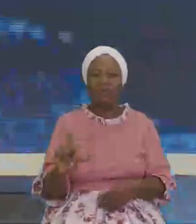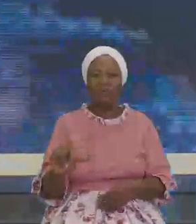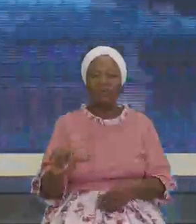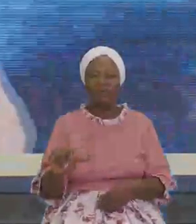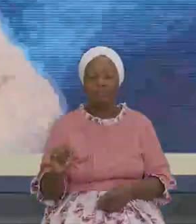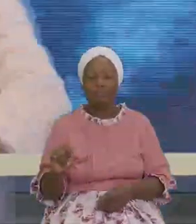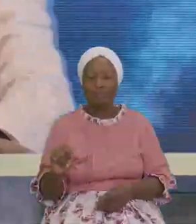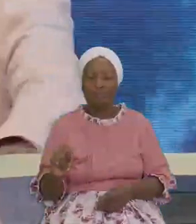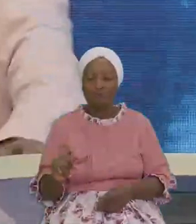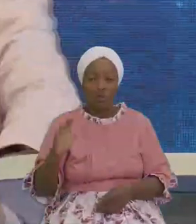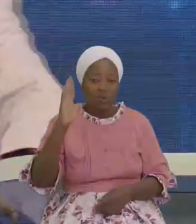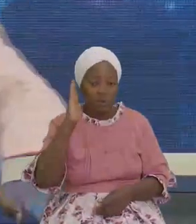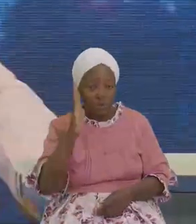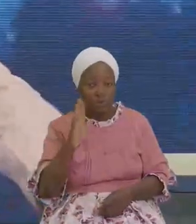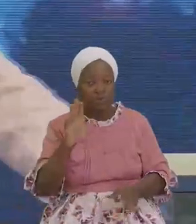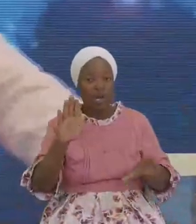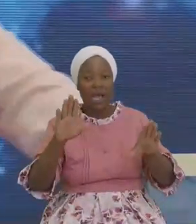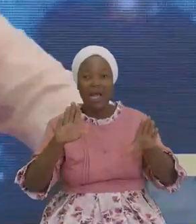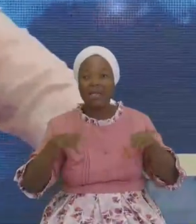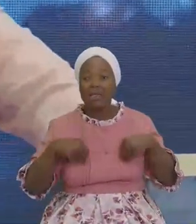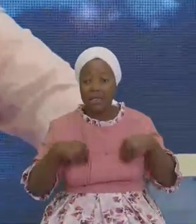et éternellement,